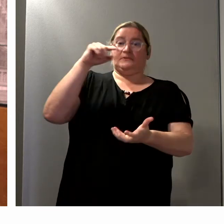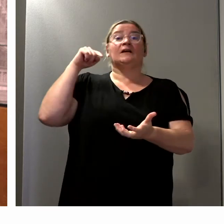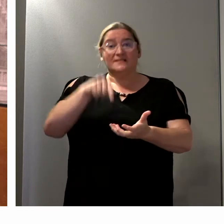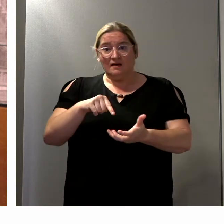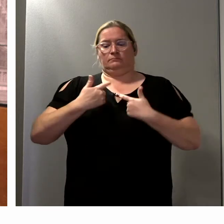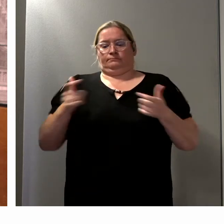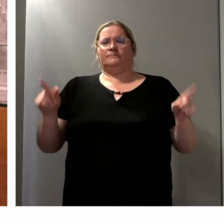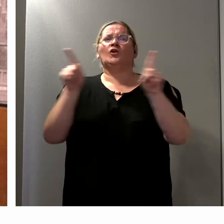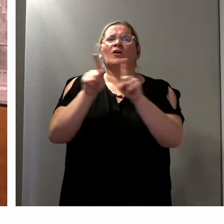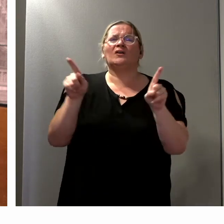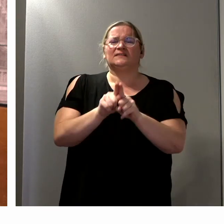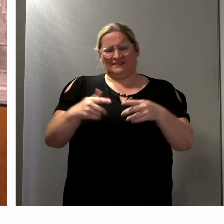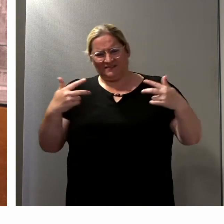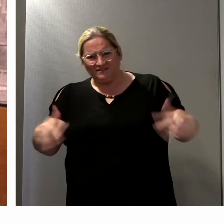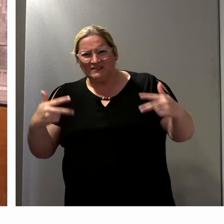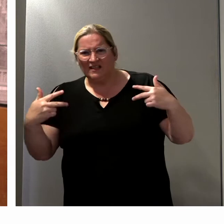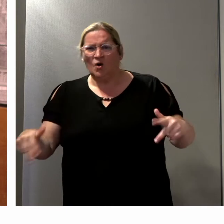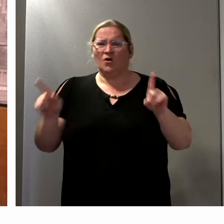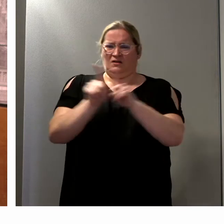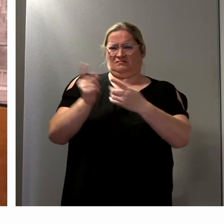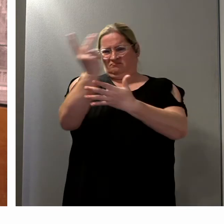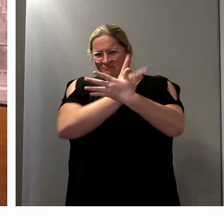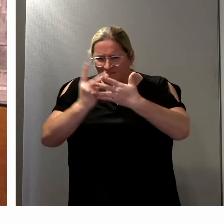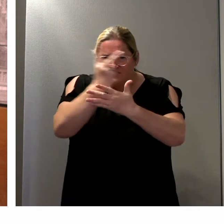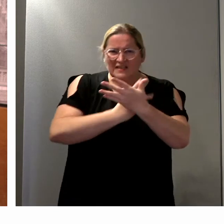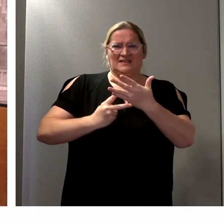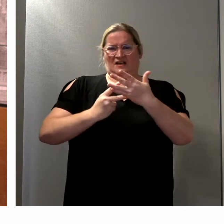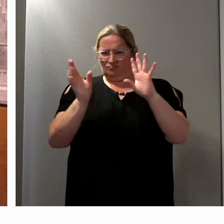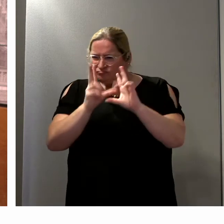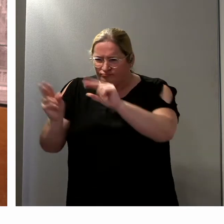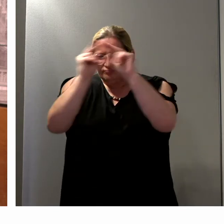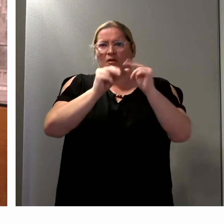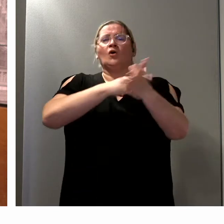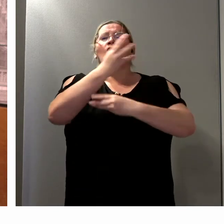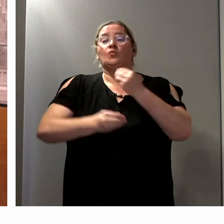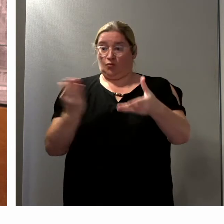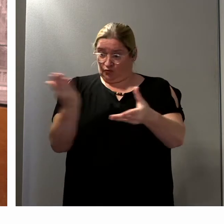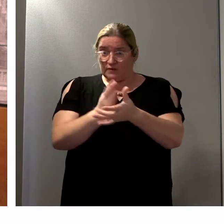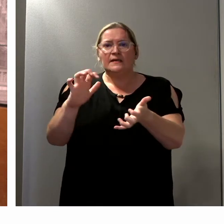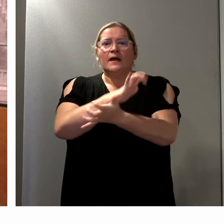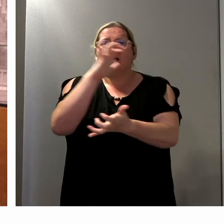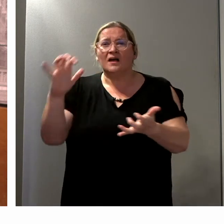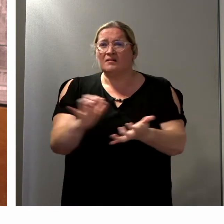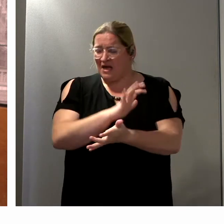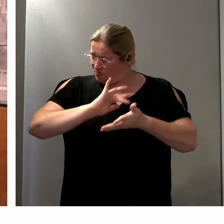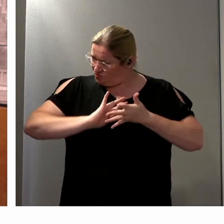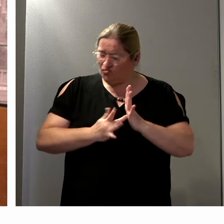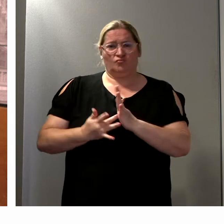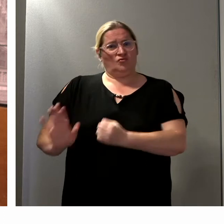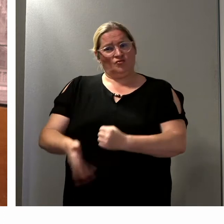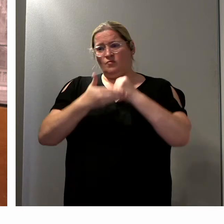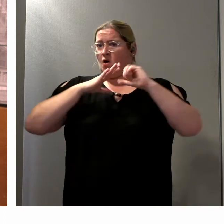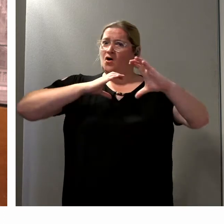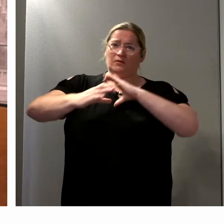par les ministères, que ce soit des vidéos, des infographies, des dossiers de presse, ou tout type de produits et supports de